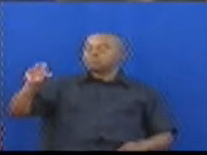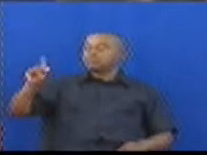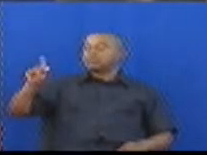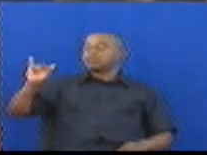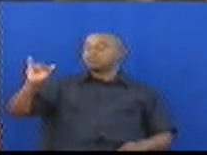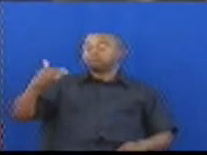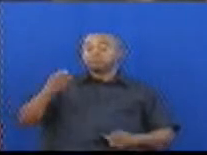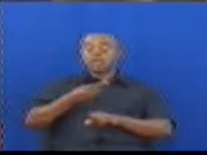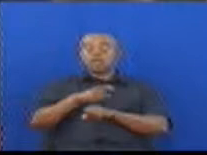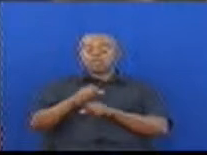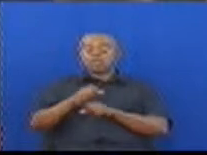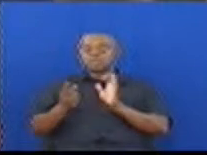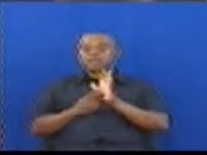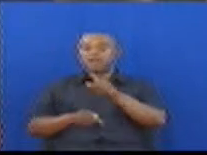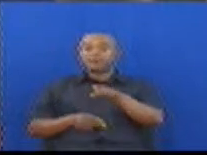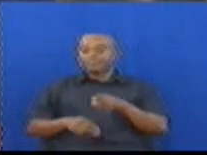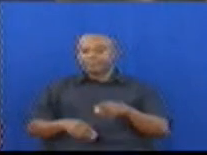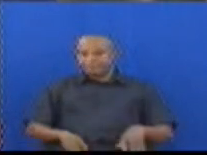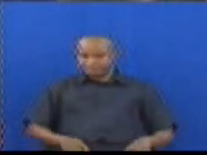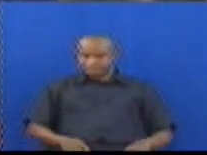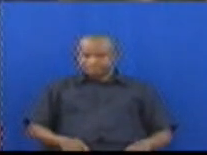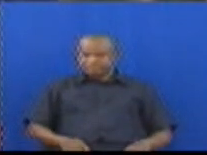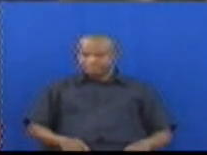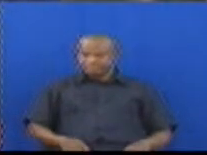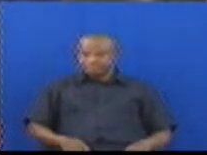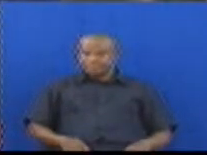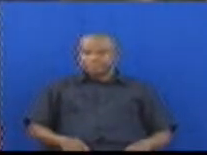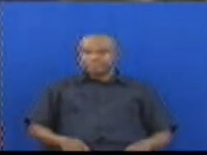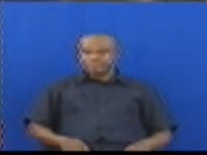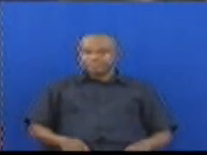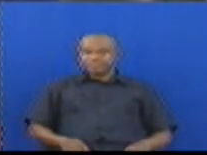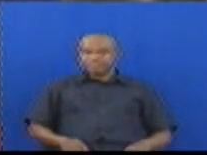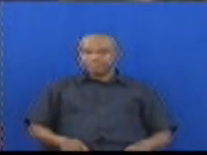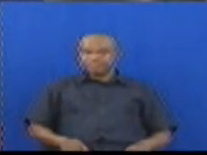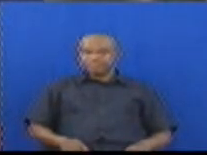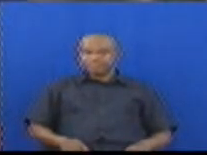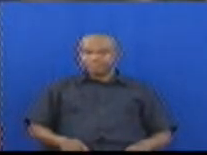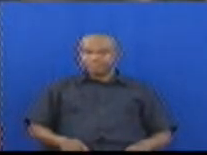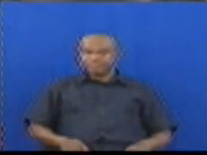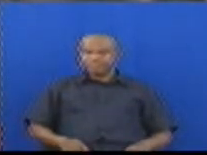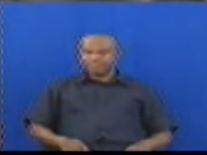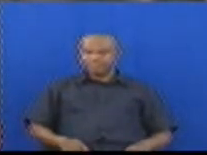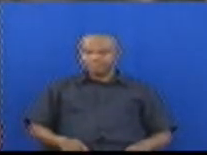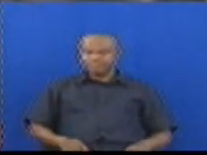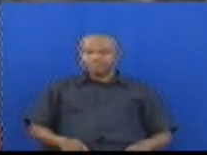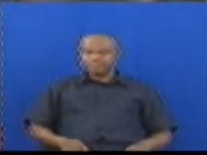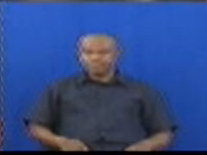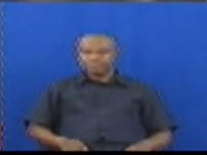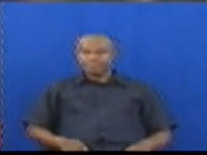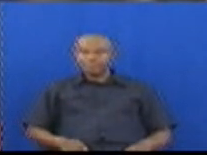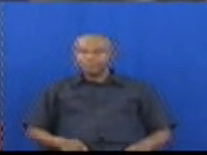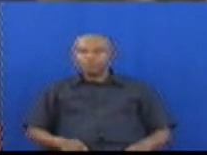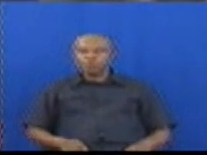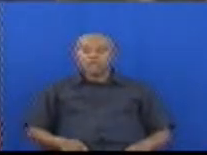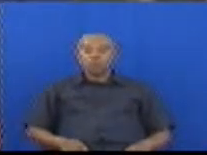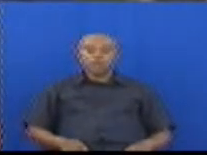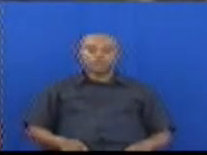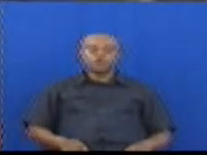saba, atafuatiwa na Mheshimiwa Zainab Katimba dakika kumi, Mheshimiwa Salome Makamba ajiandae.